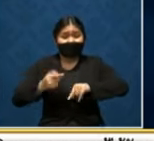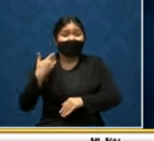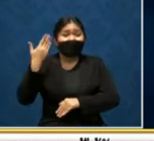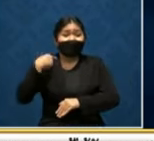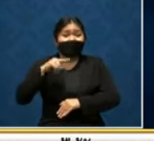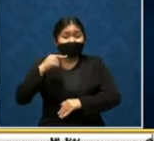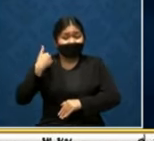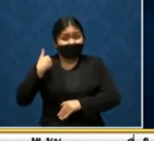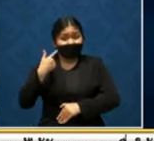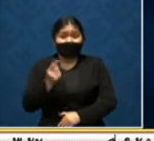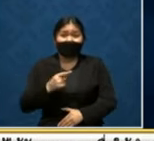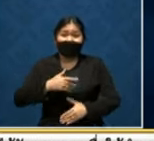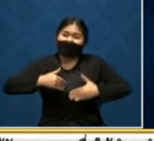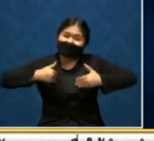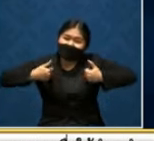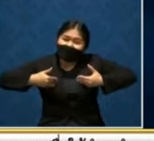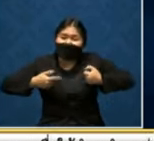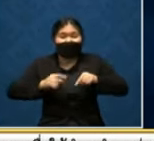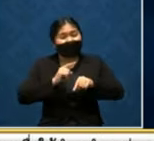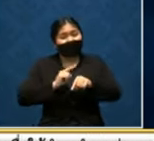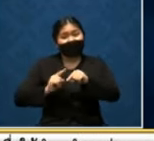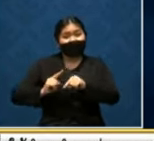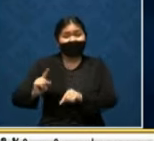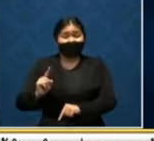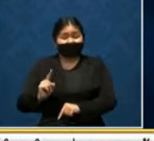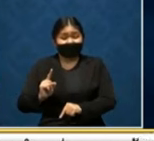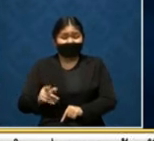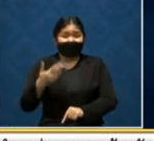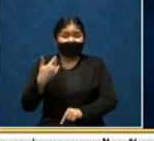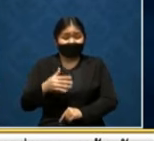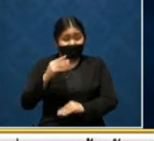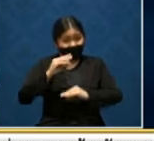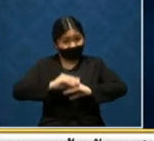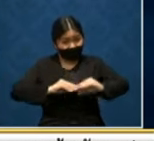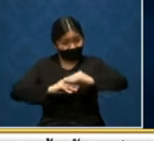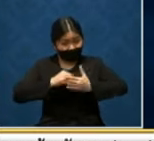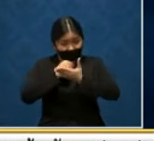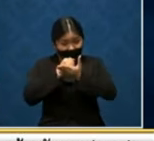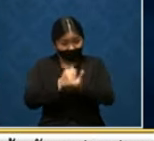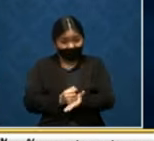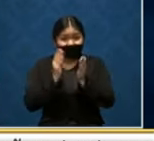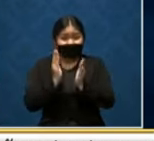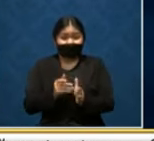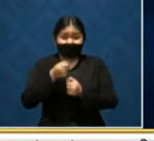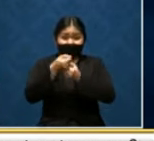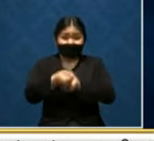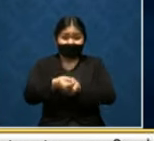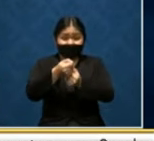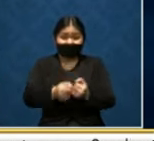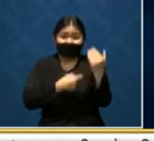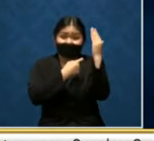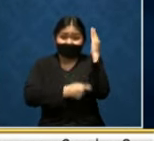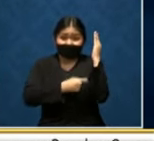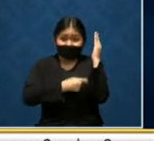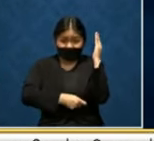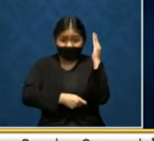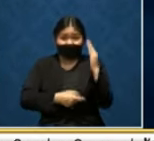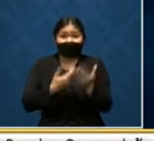ต่างยินดีปรีดาว่าสุดท้ายแล้วมีโครงการมาช่วยเหลือพี่น้องเกษตรกรชาวสวนยางราคา